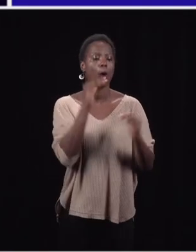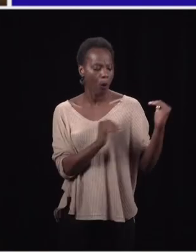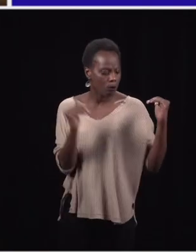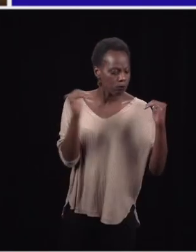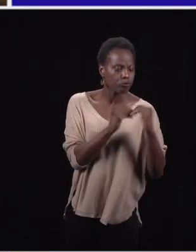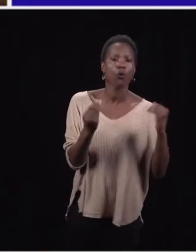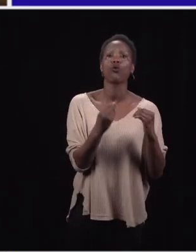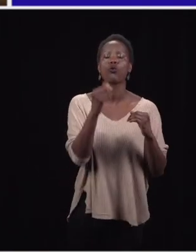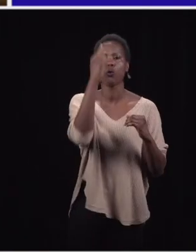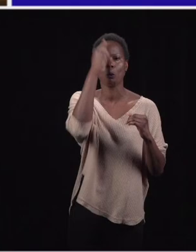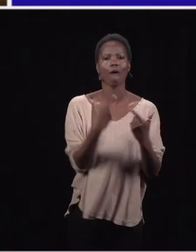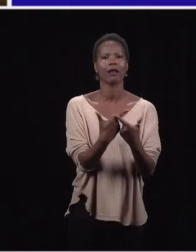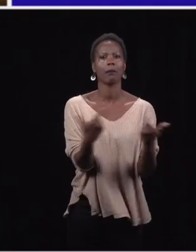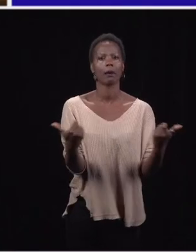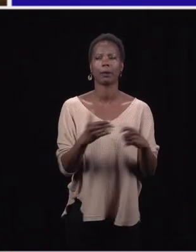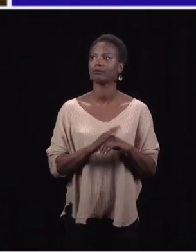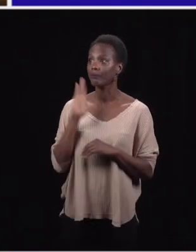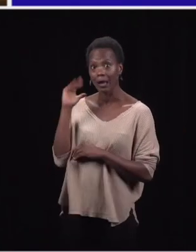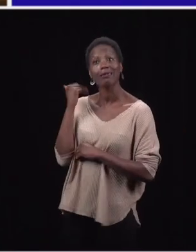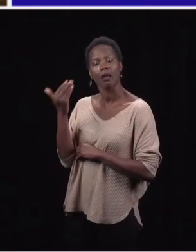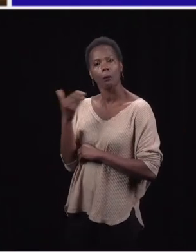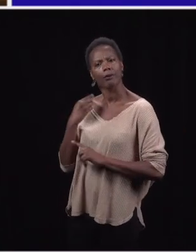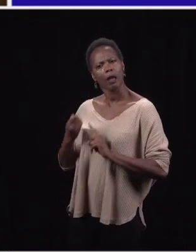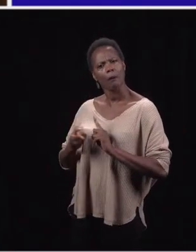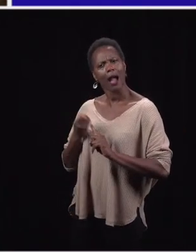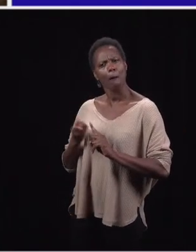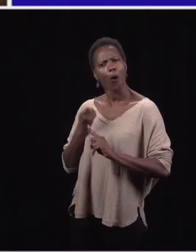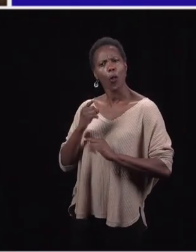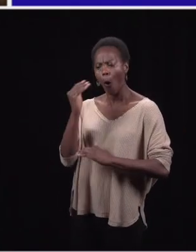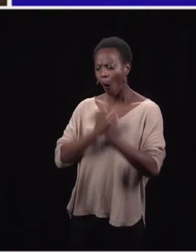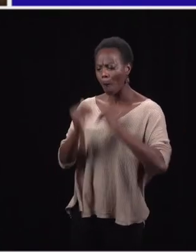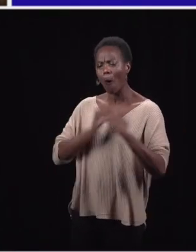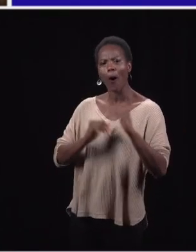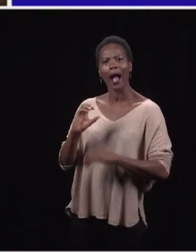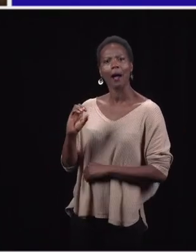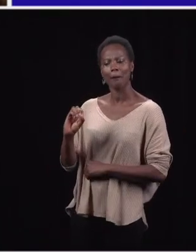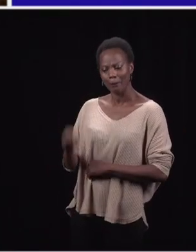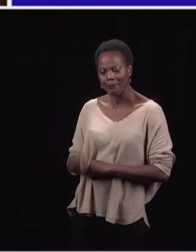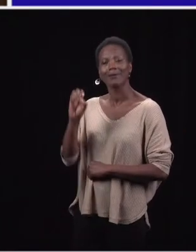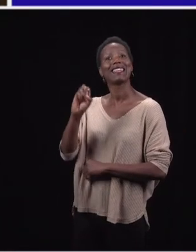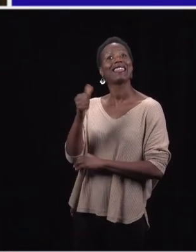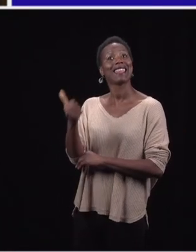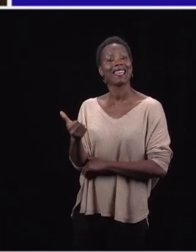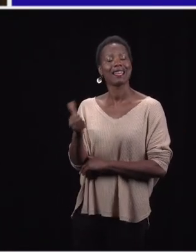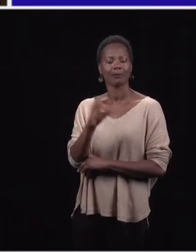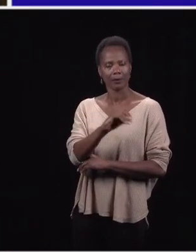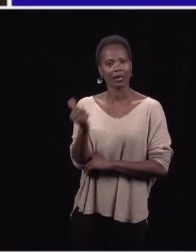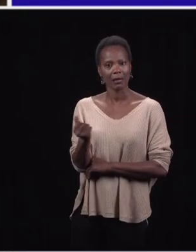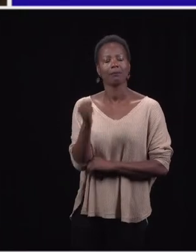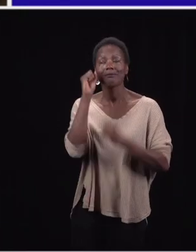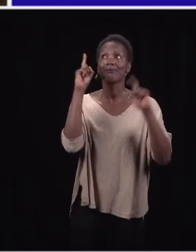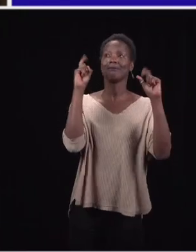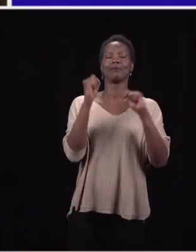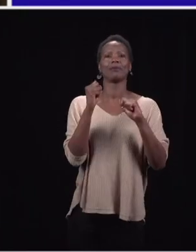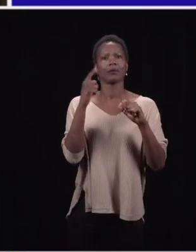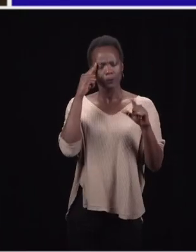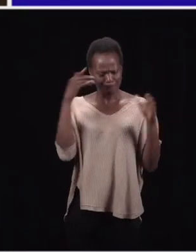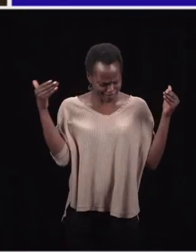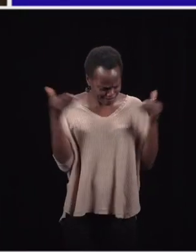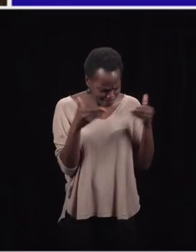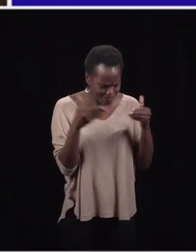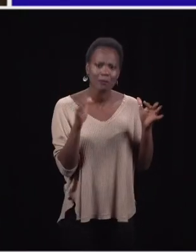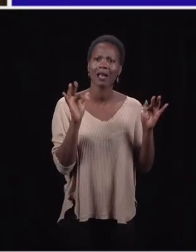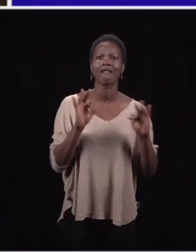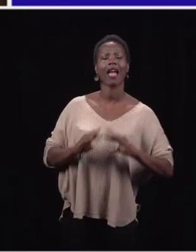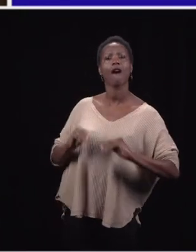d'avoir des programmes comme déclic numérique focalisé sur sur la formation dédiée aux personnes en situation